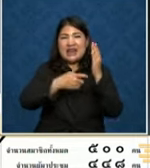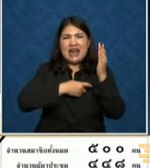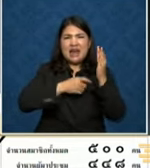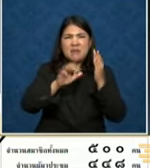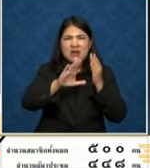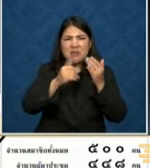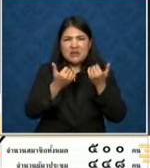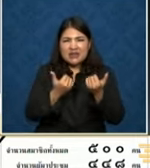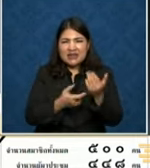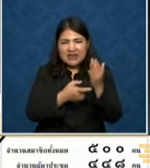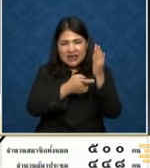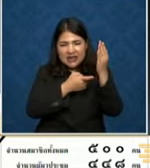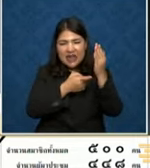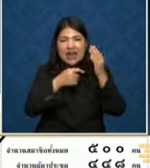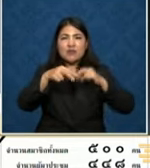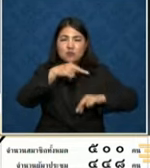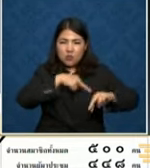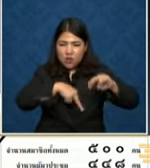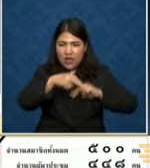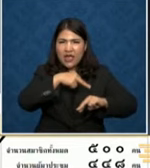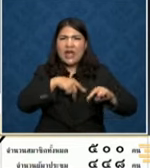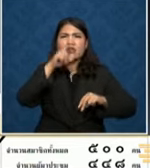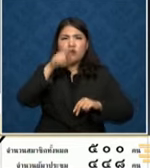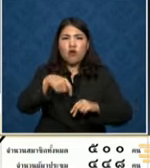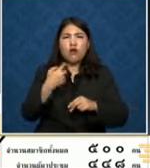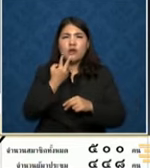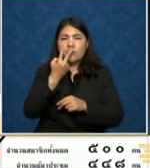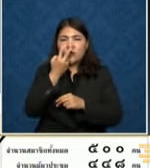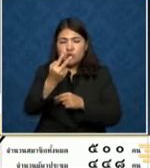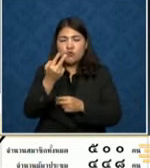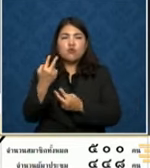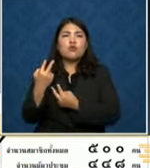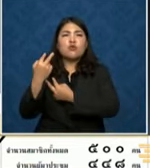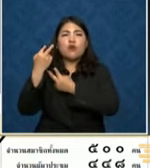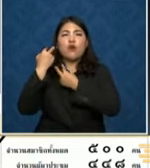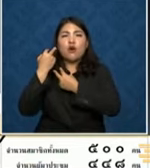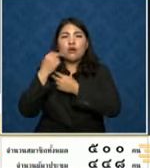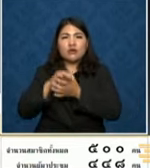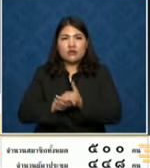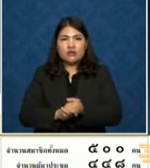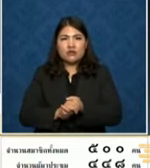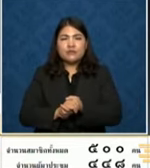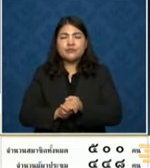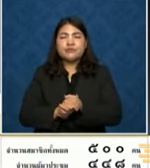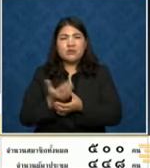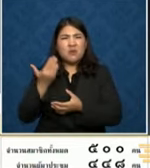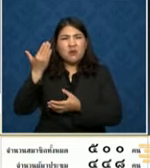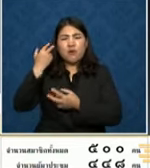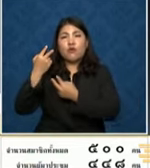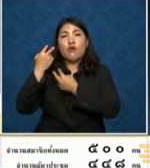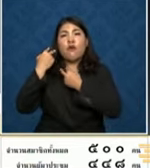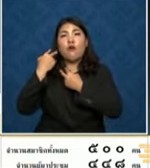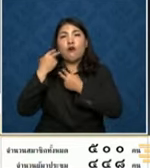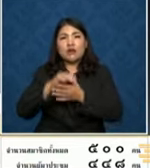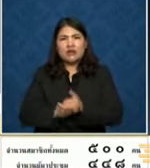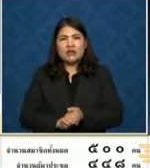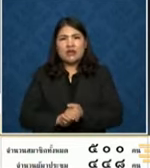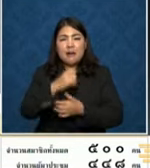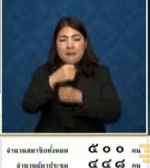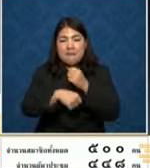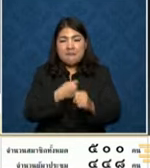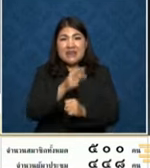รักษาหน้ายางเราย้อนกลับไปดูสิครับเราย้อนกลับไปดูสิครับท่านประธานตั้งแต่